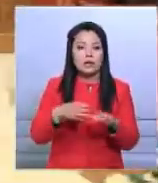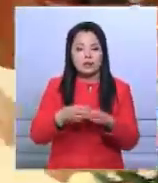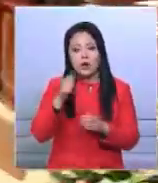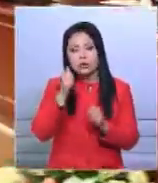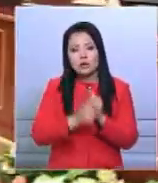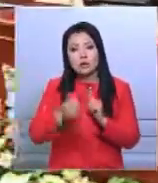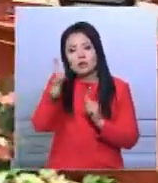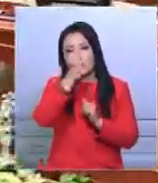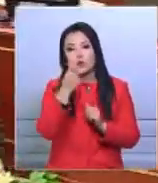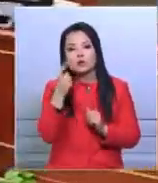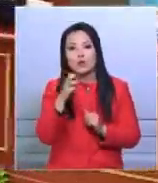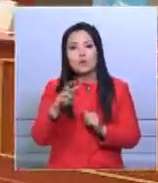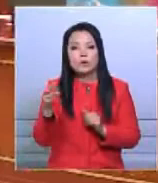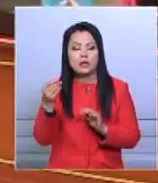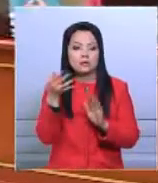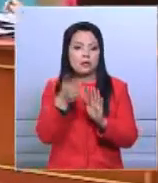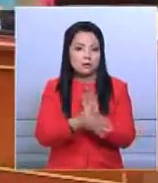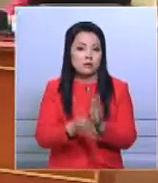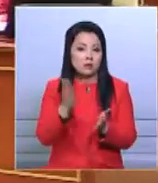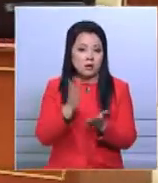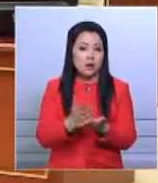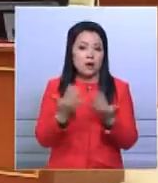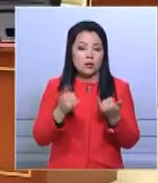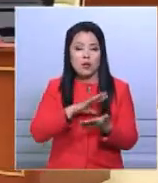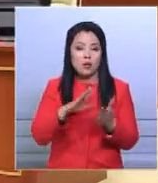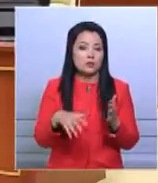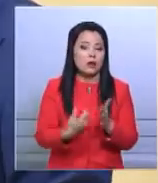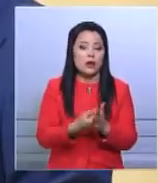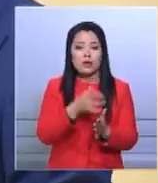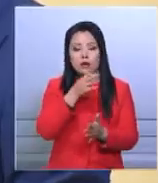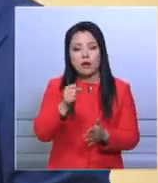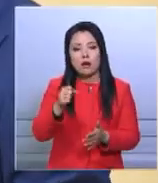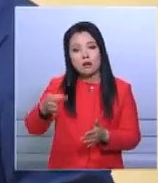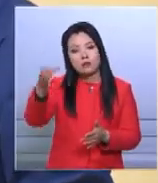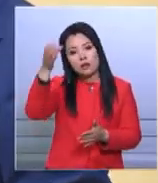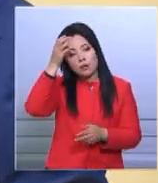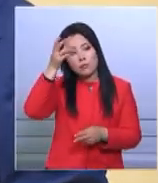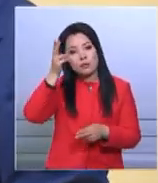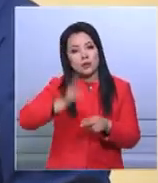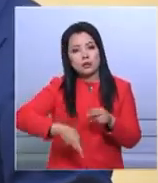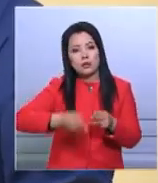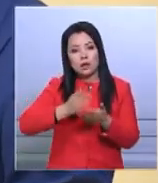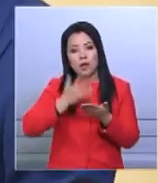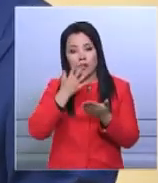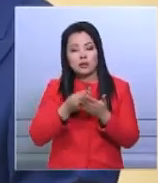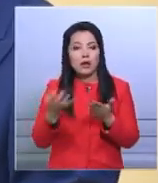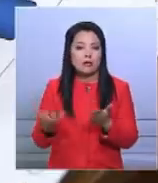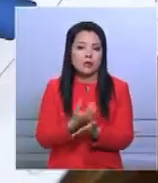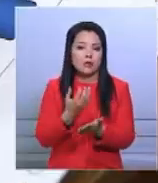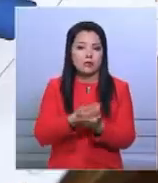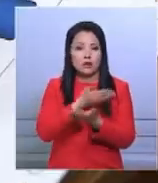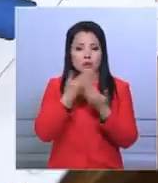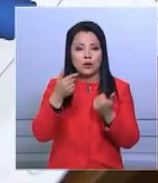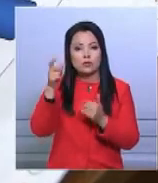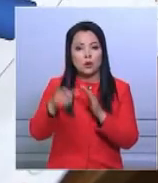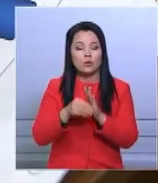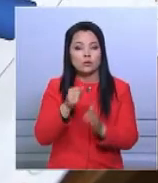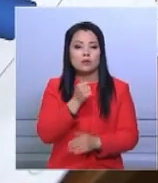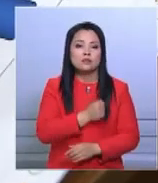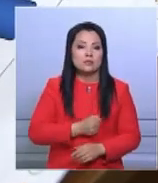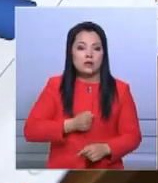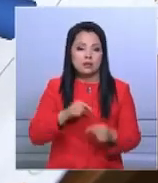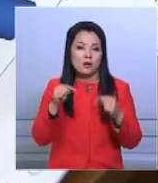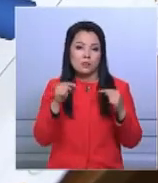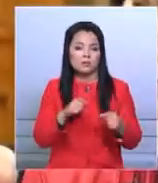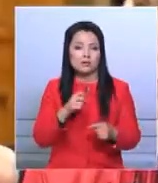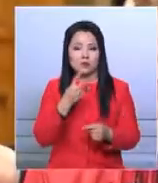сайын 100 миллион теңге жұмсалады. Бірақ осы уақытқа дейін академияның бітіргендерін жартып, жетістікке жетпеуі депутаттар наразылығын